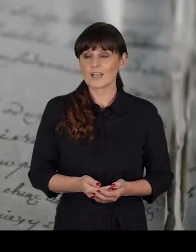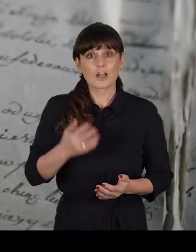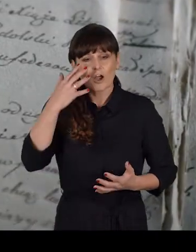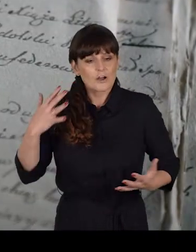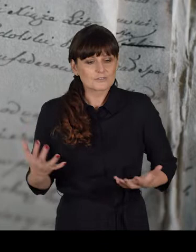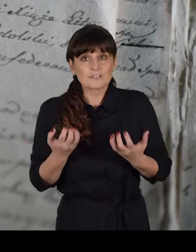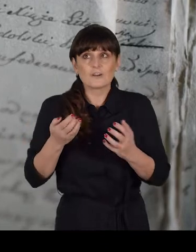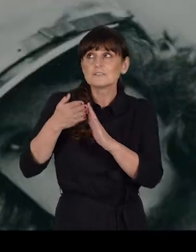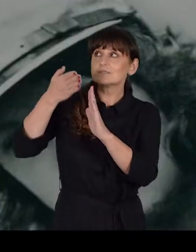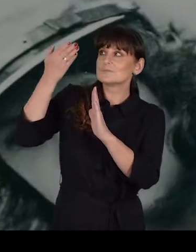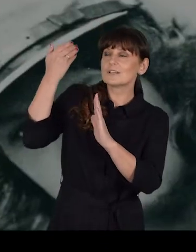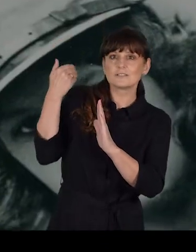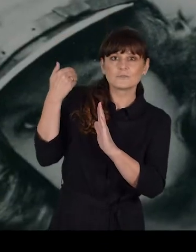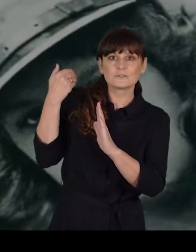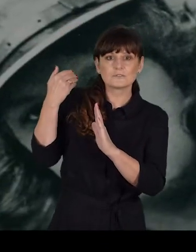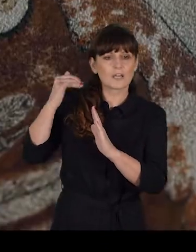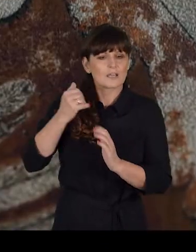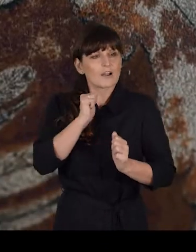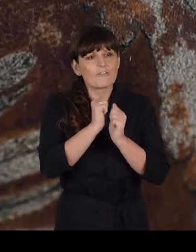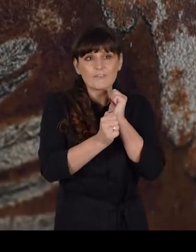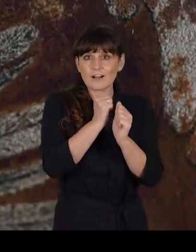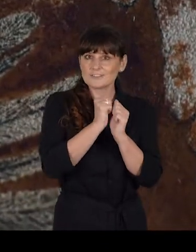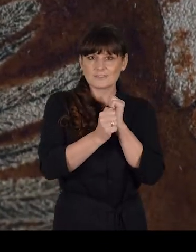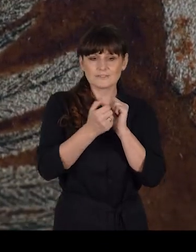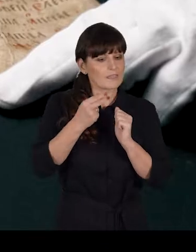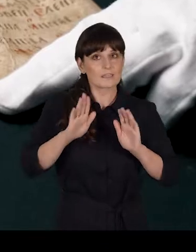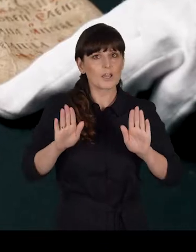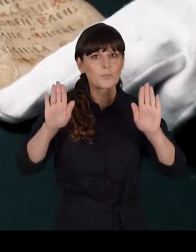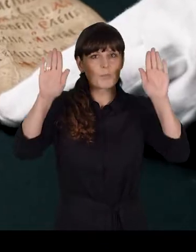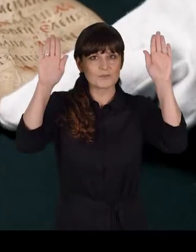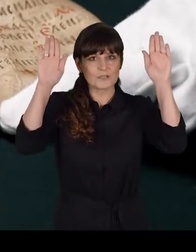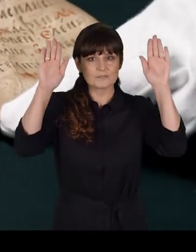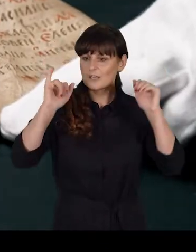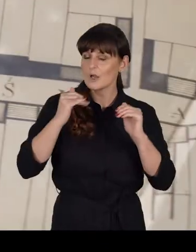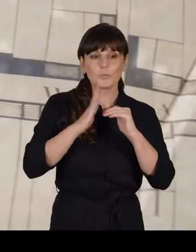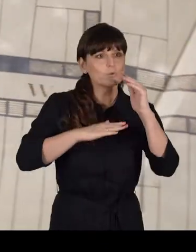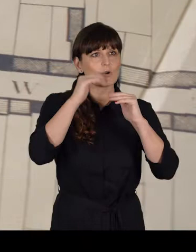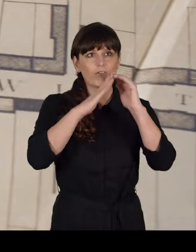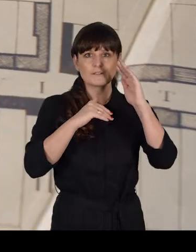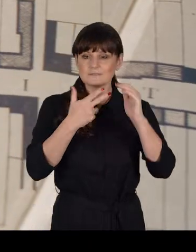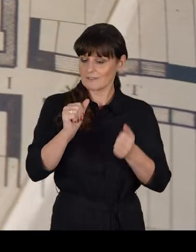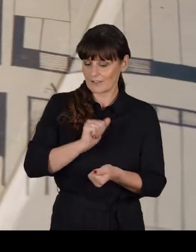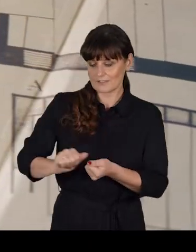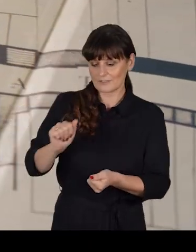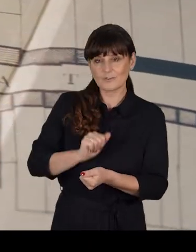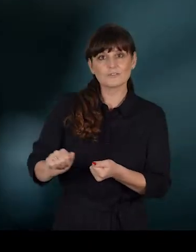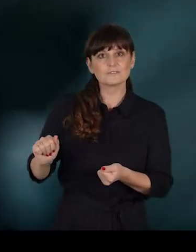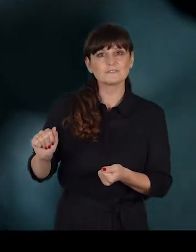Odkrywasz przeszłość, jak walczyć i nie poddać się, budować nie trwając.